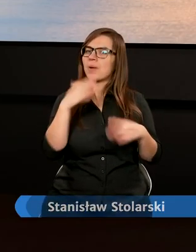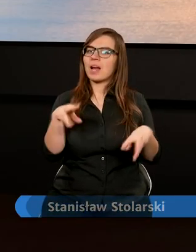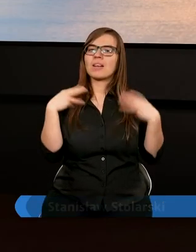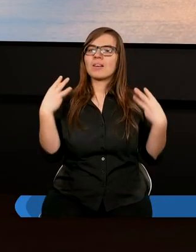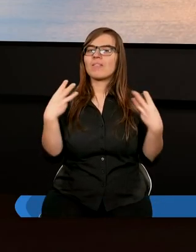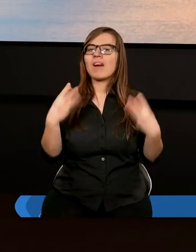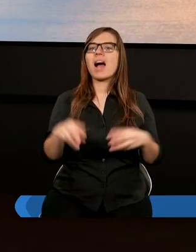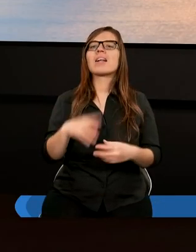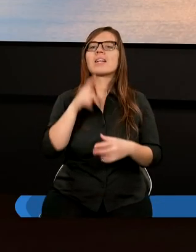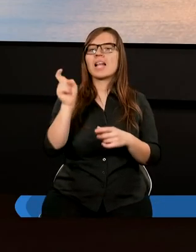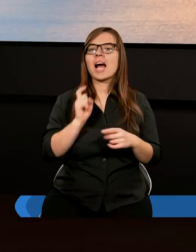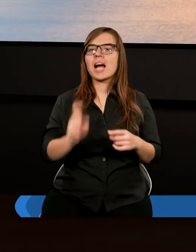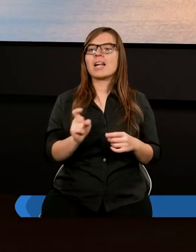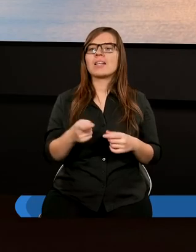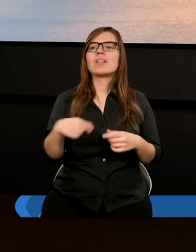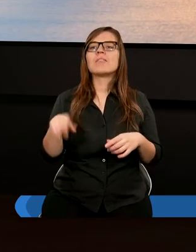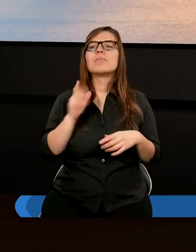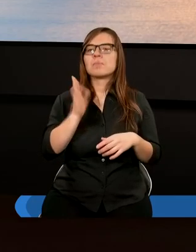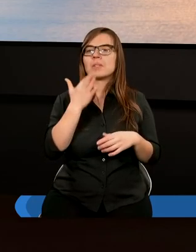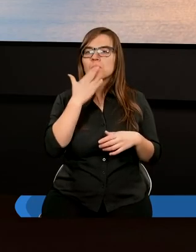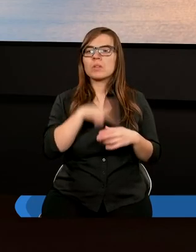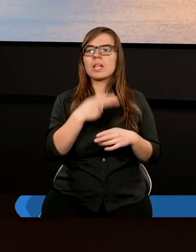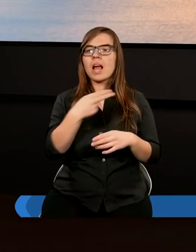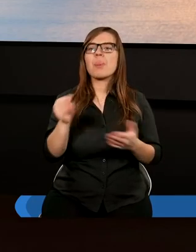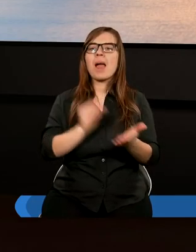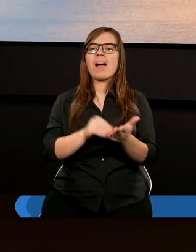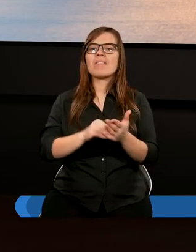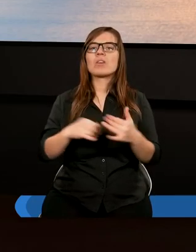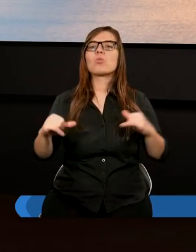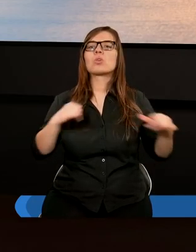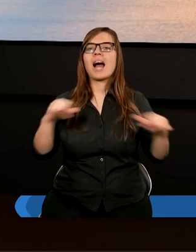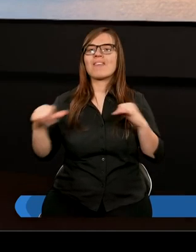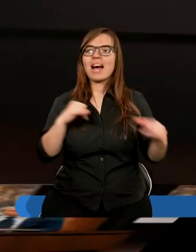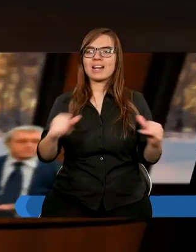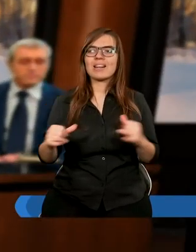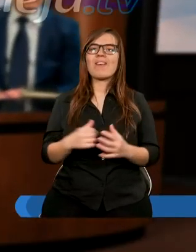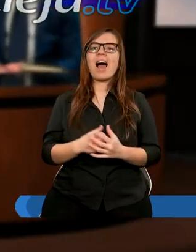istotne zagadnienia. będziemy mówili na temat nawyku szafarstw.